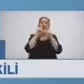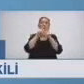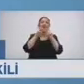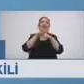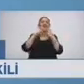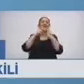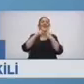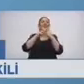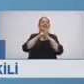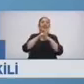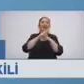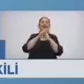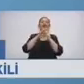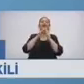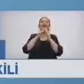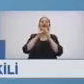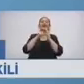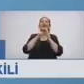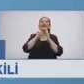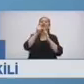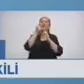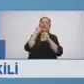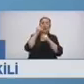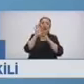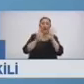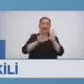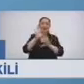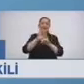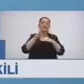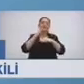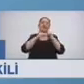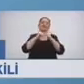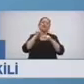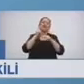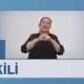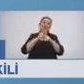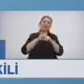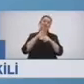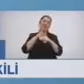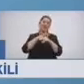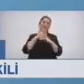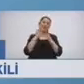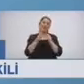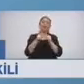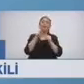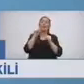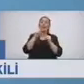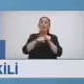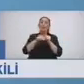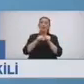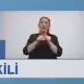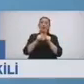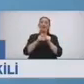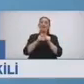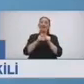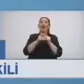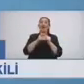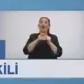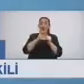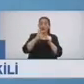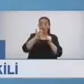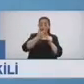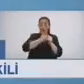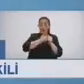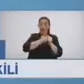ıslahını ve ileri biyolojik arıtmaların da yapımını hızlandırmasını talep ediyorum. Buradan da şartlı finansman